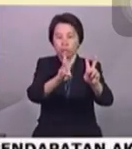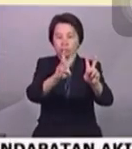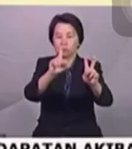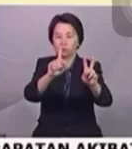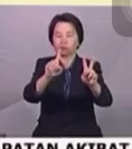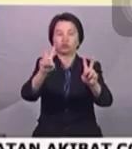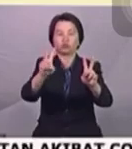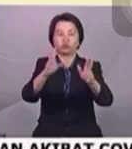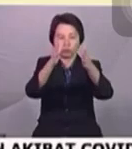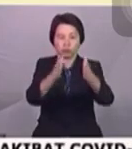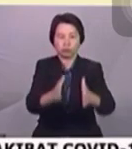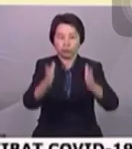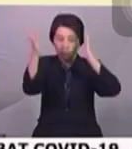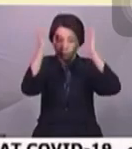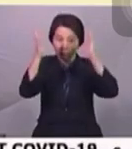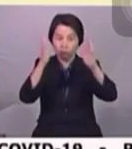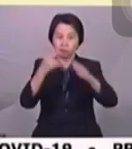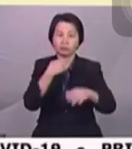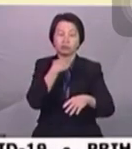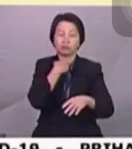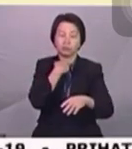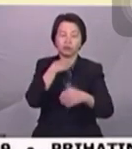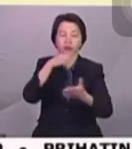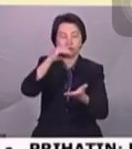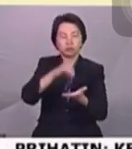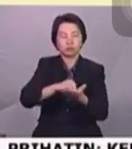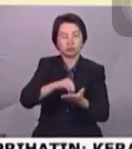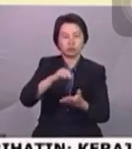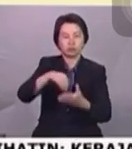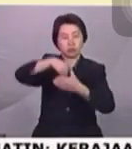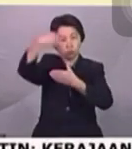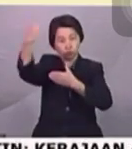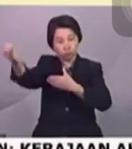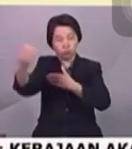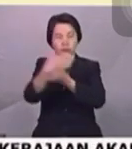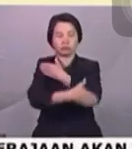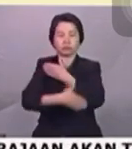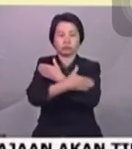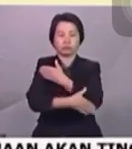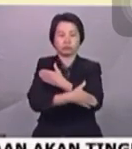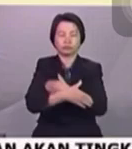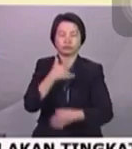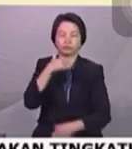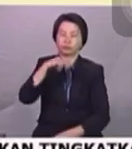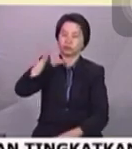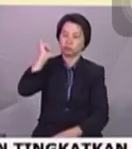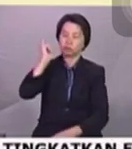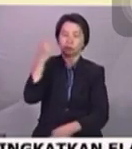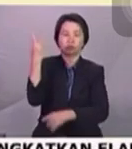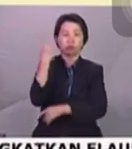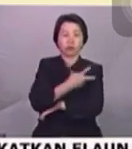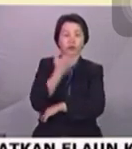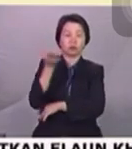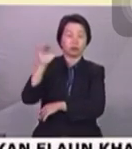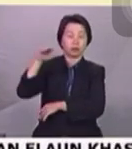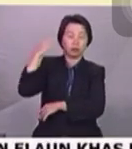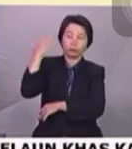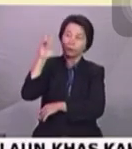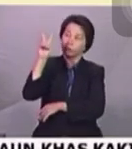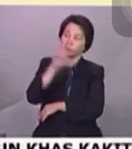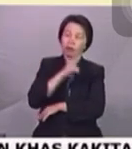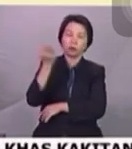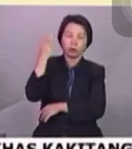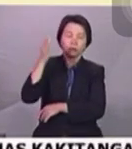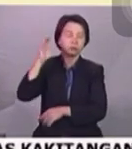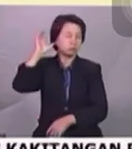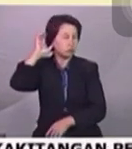2,612 rakyat kita yang terkandas di luar negara. Semalam, dua hari lepas, kita mendengar